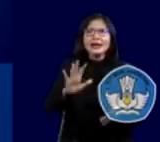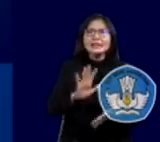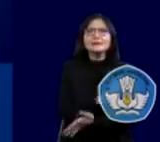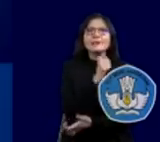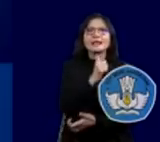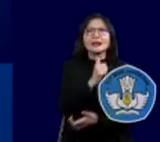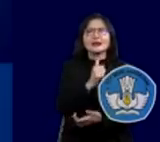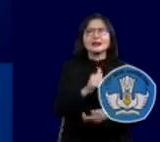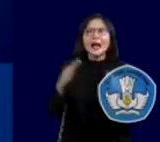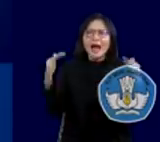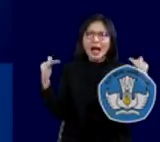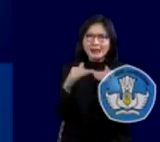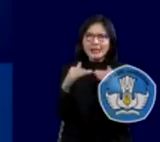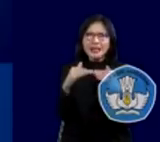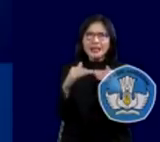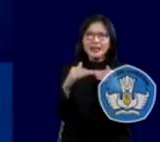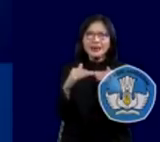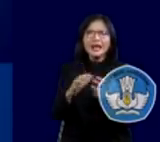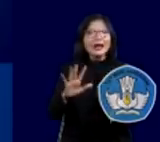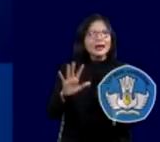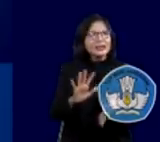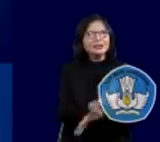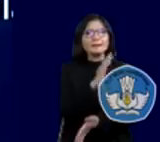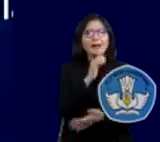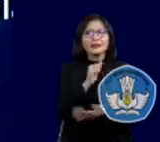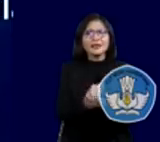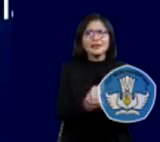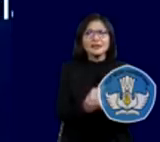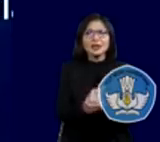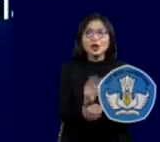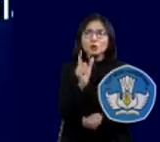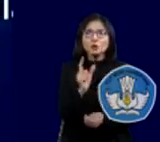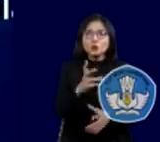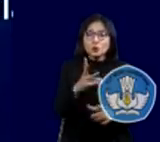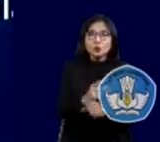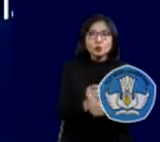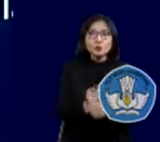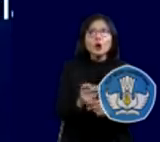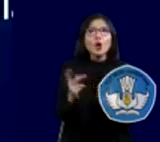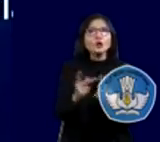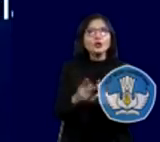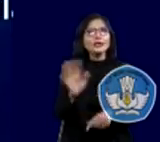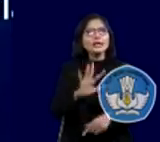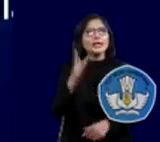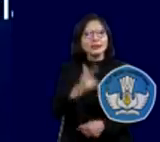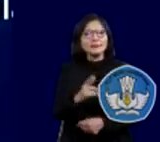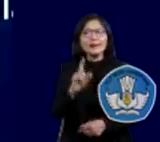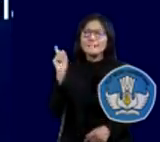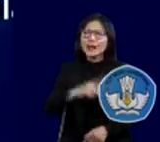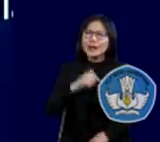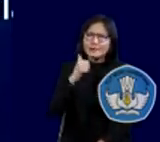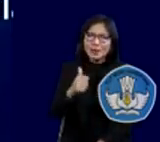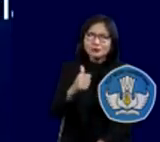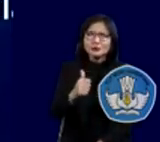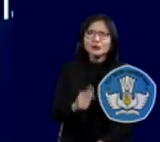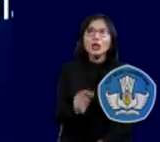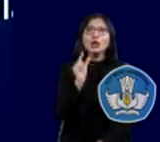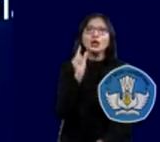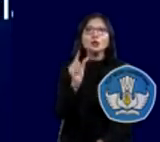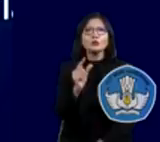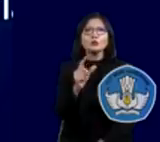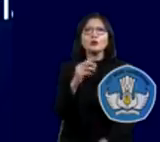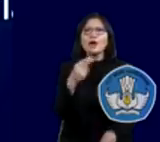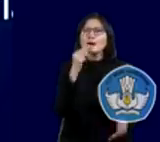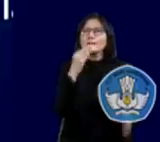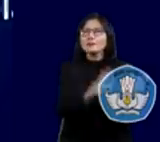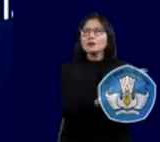yang adil. Kesempatan yang untuk para guru-guru honorer kita yang terbaik untuk